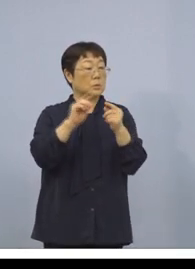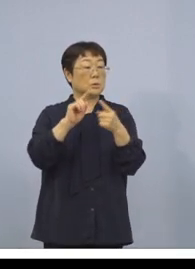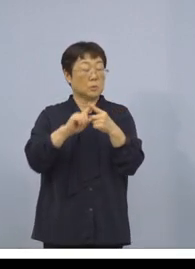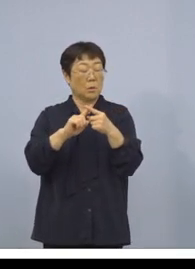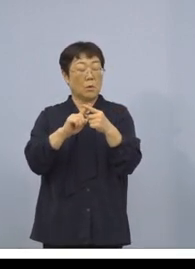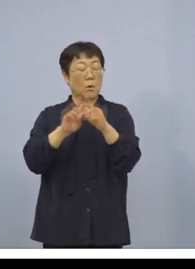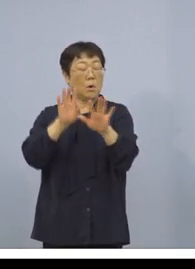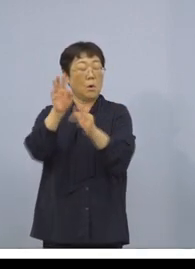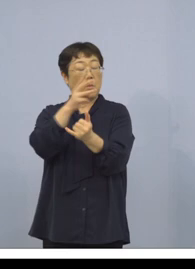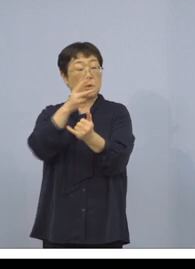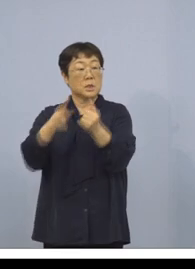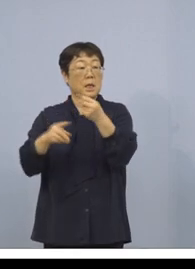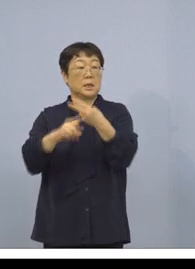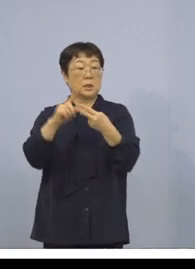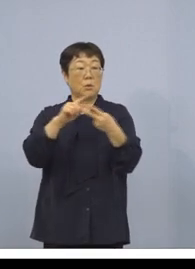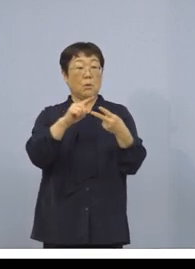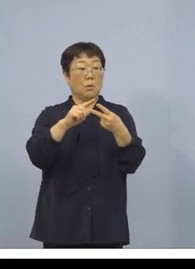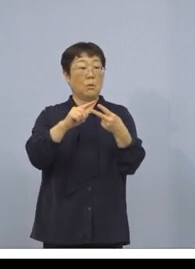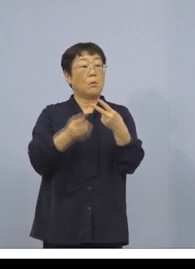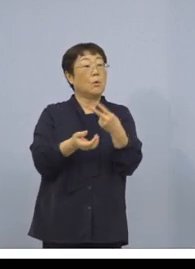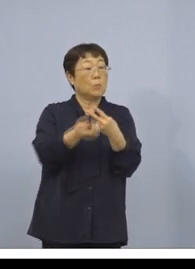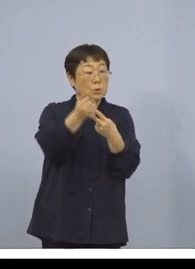機能、この両方を